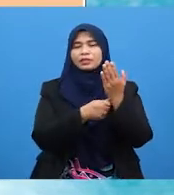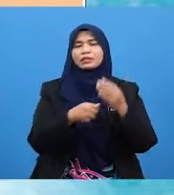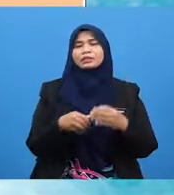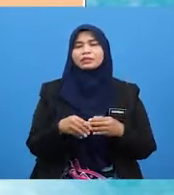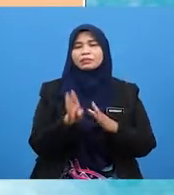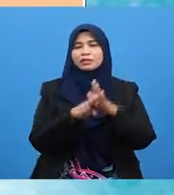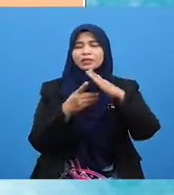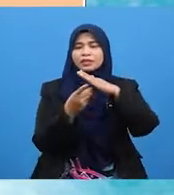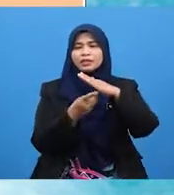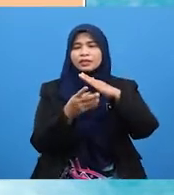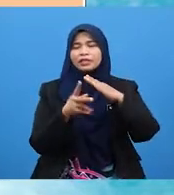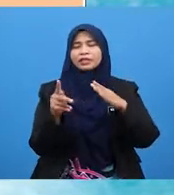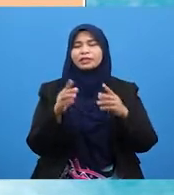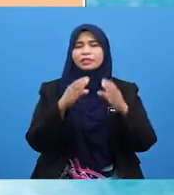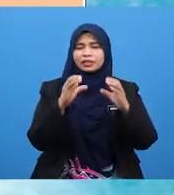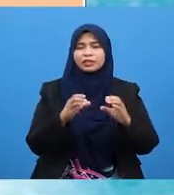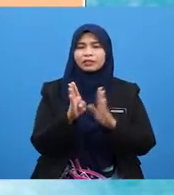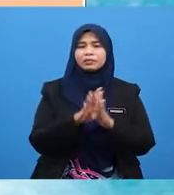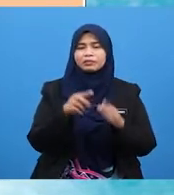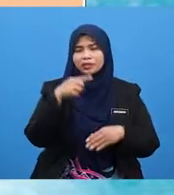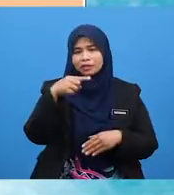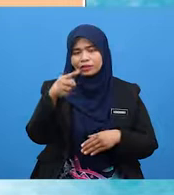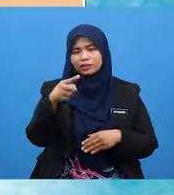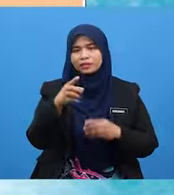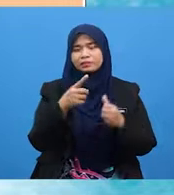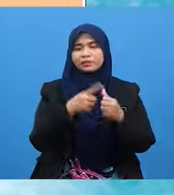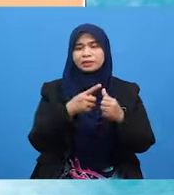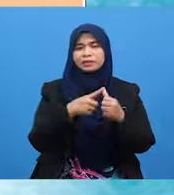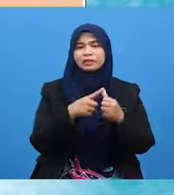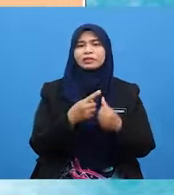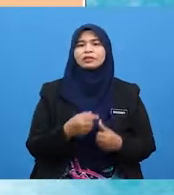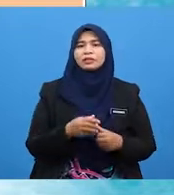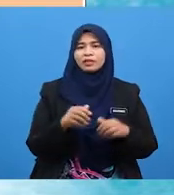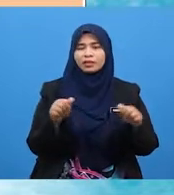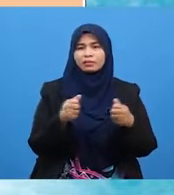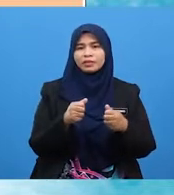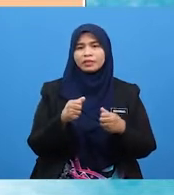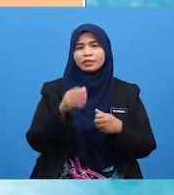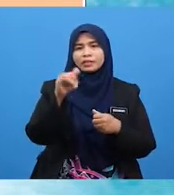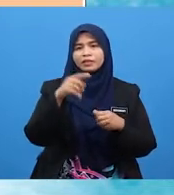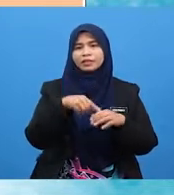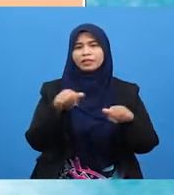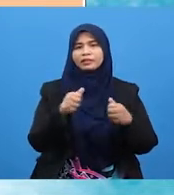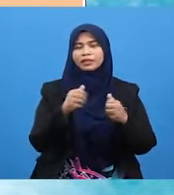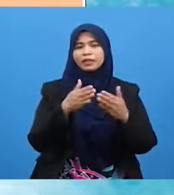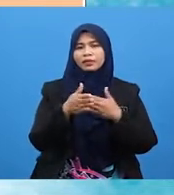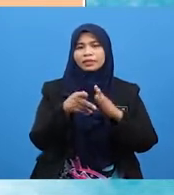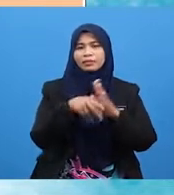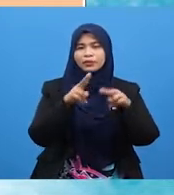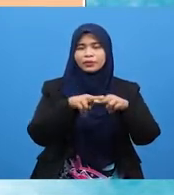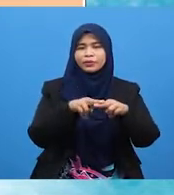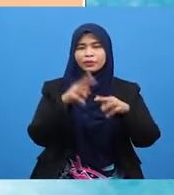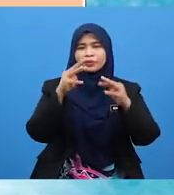mazhab ini berdasarkan kaedah berikut. Pertama, amalan yang diamalkan oleh penduduk